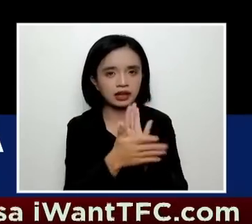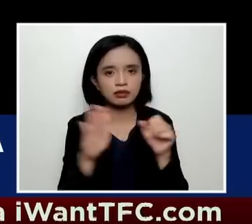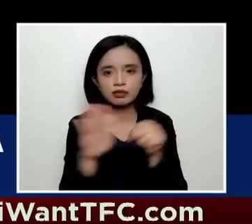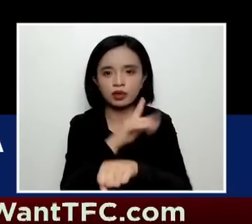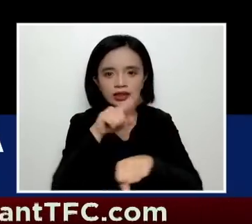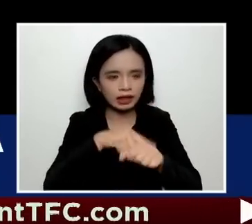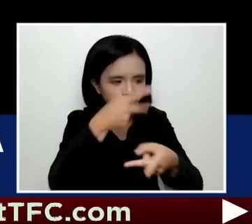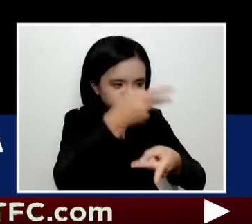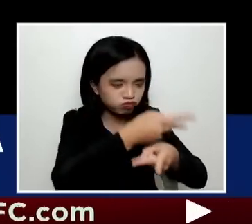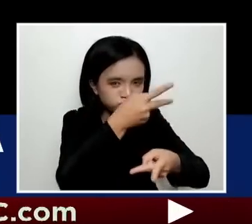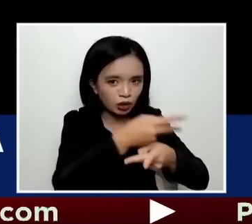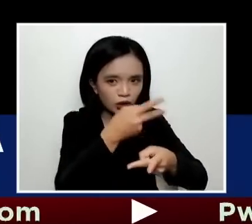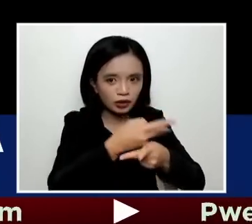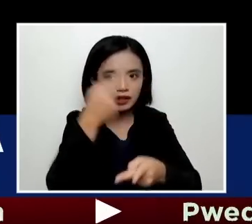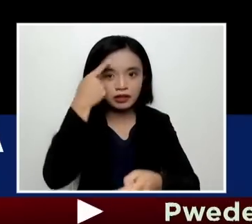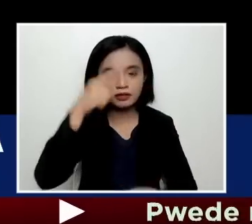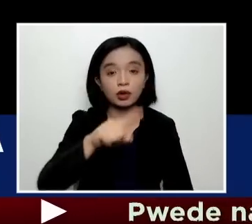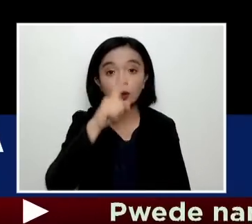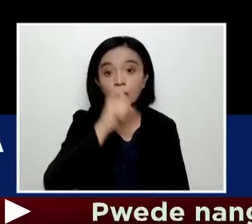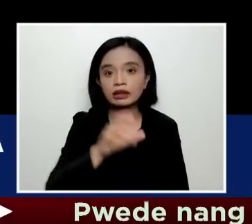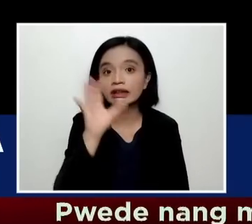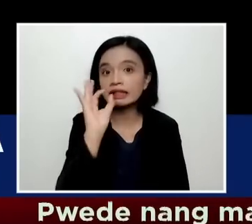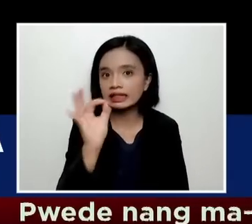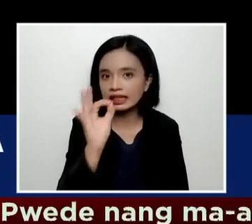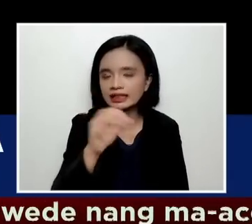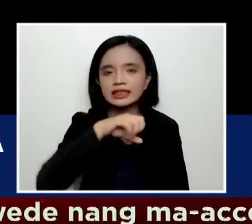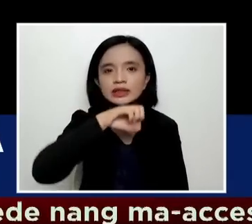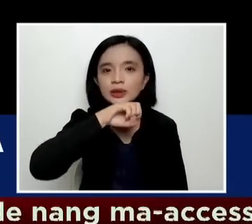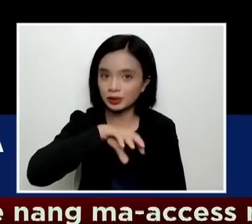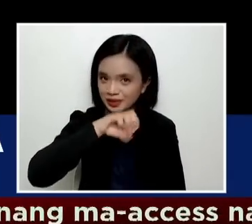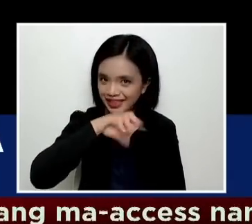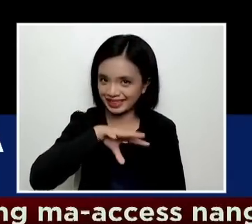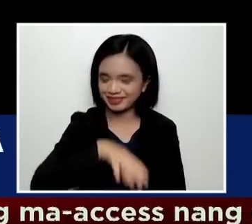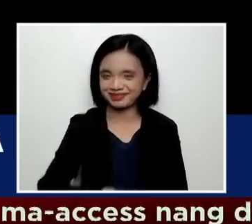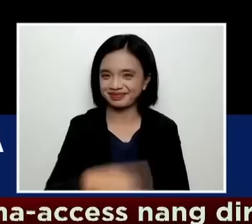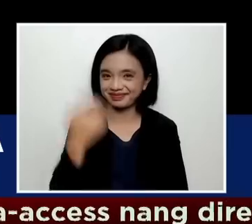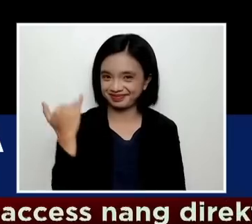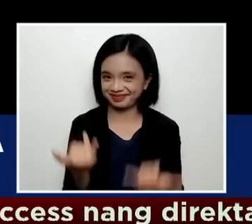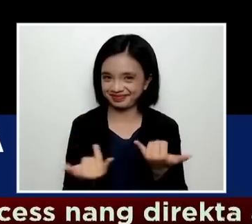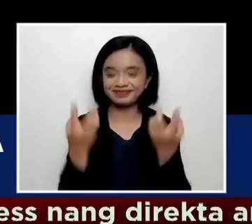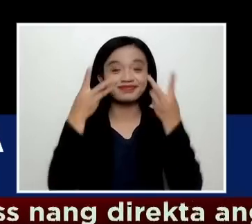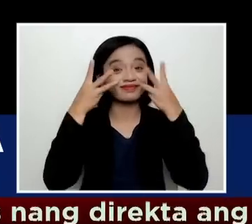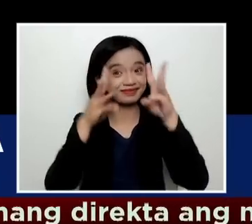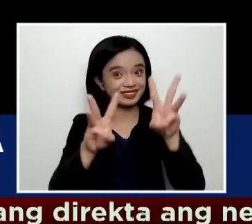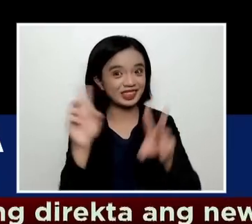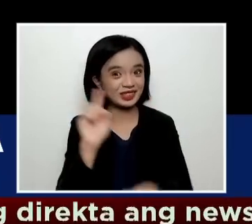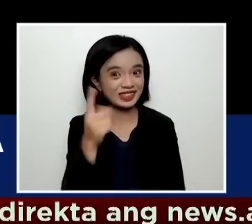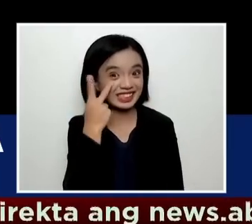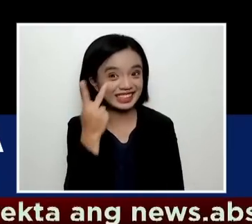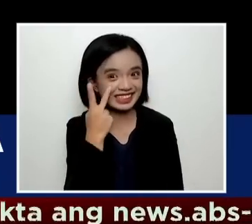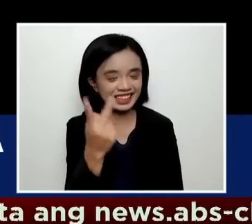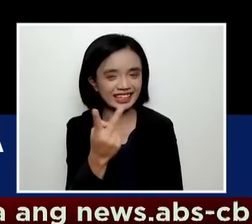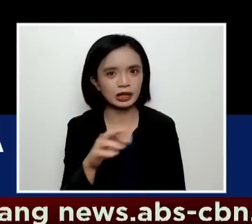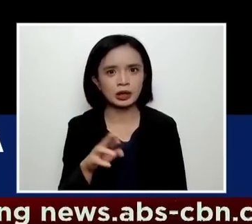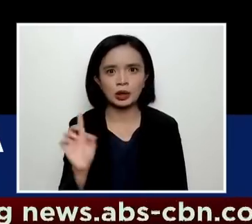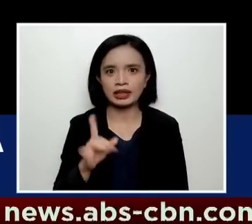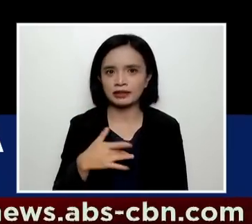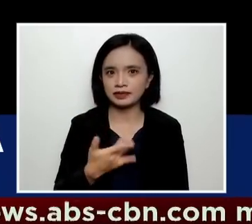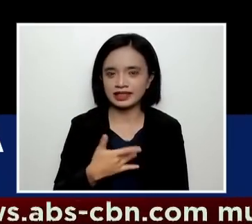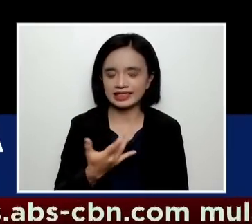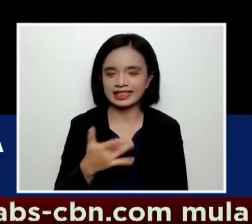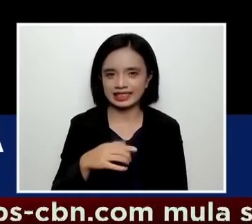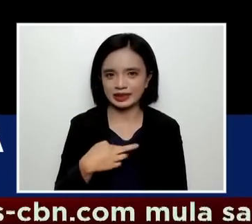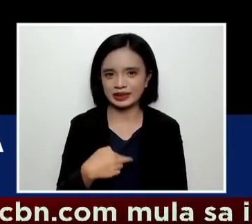caregiver para sa kanyang 90 years old na lola. At panoorin po natin ang reaksyon ni lola matapos mapanood ang